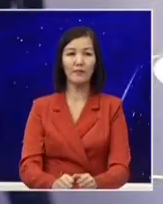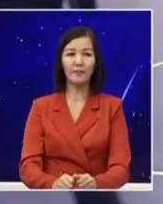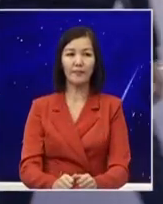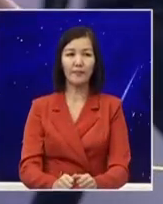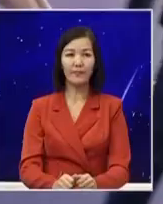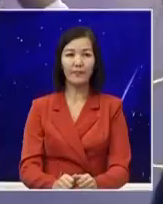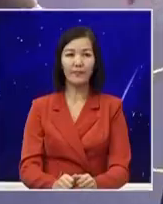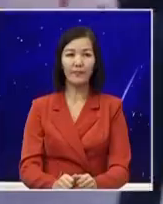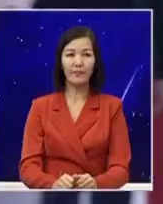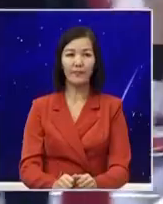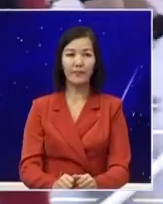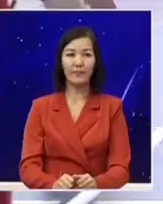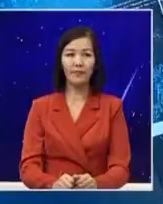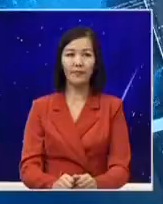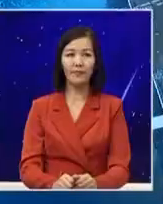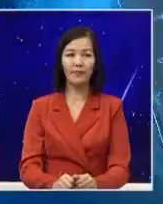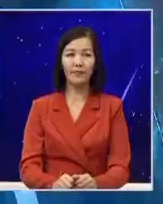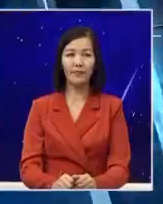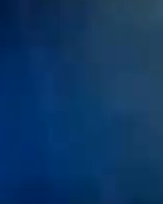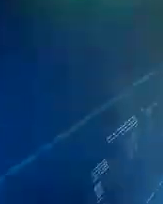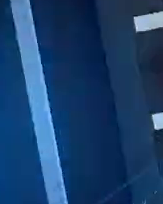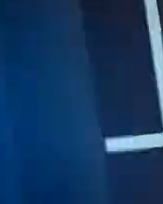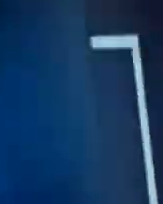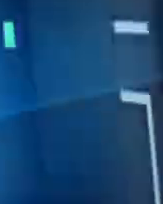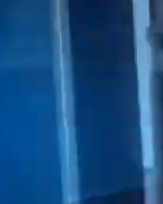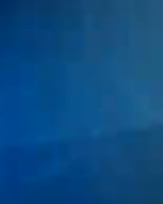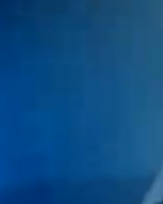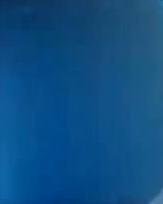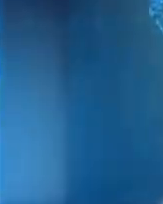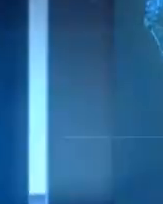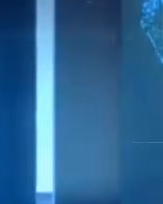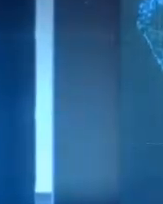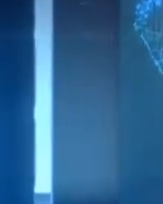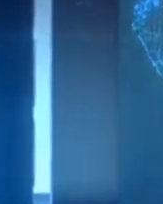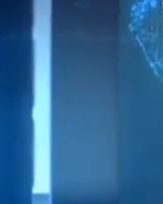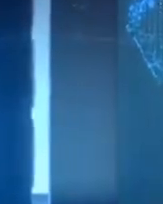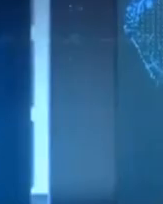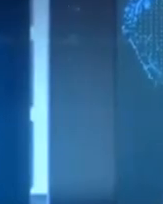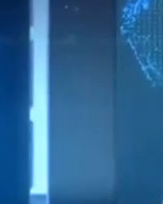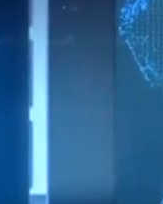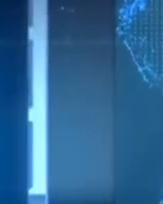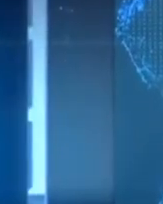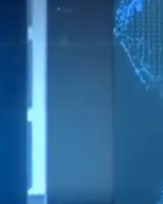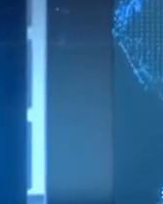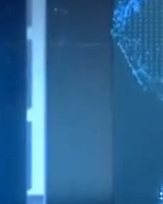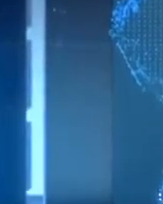өткізді. Гүлжанат Мақұлжанова, Жаслан Шымкенше, Аманжол Жөңкешіп, жетсу телеарнасы.